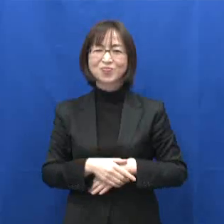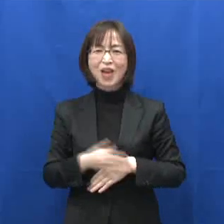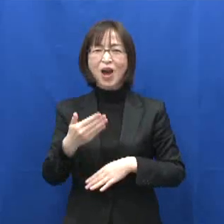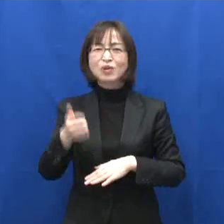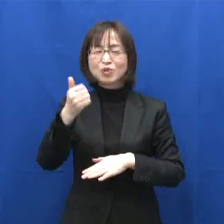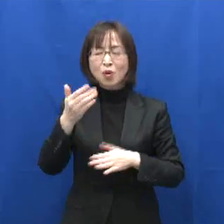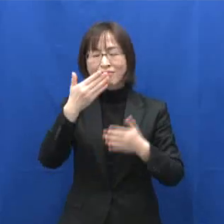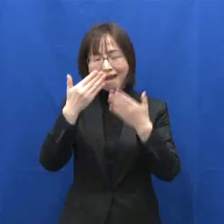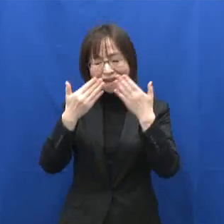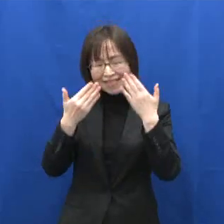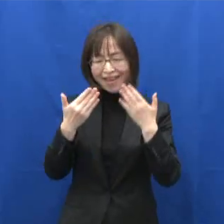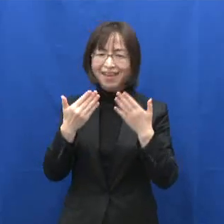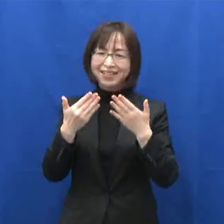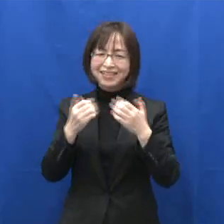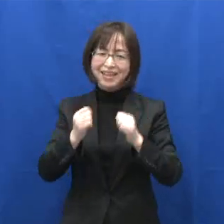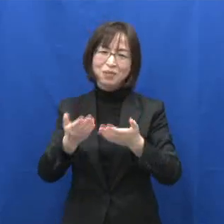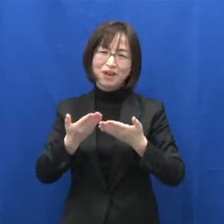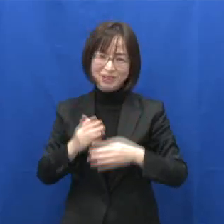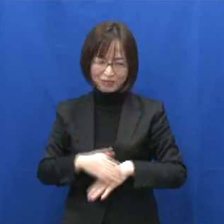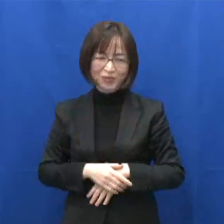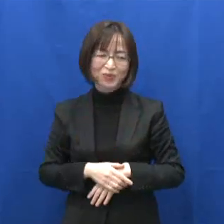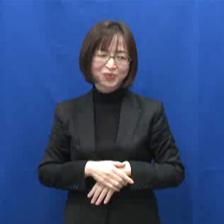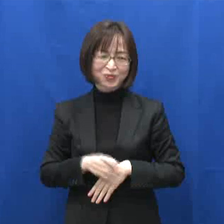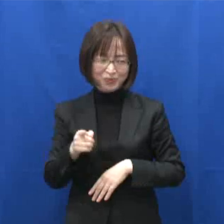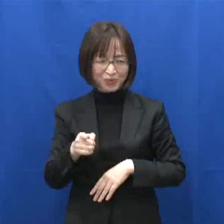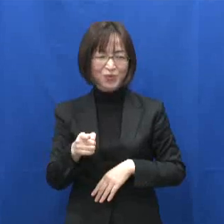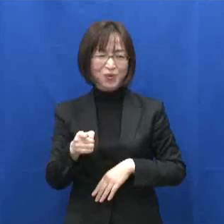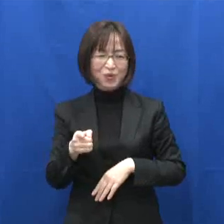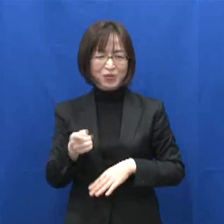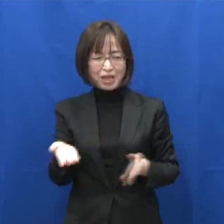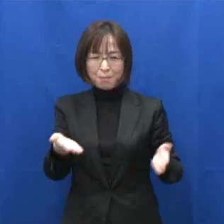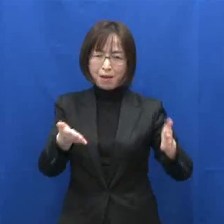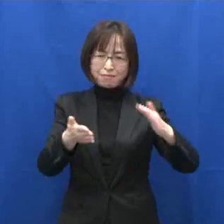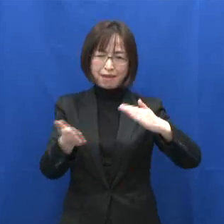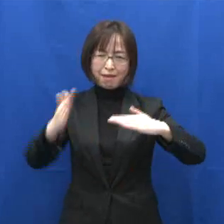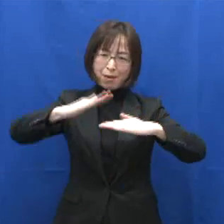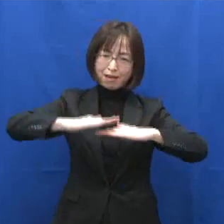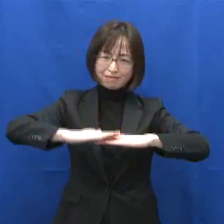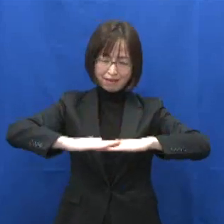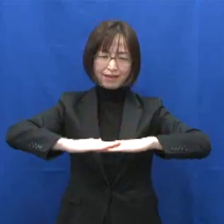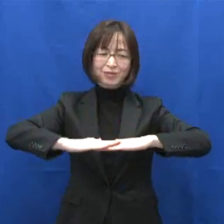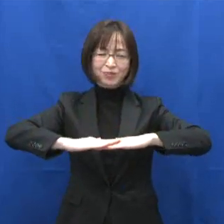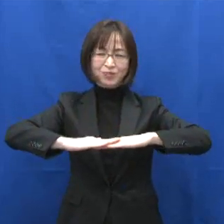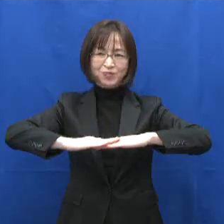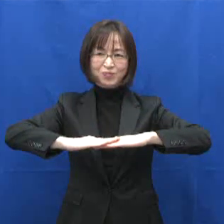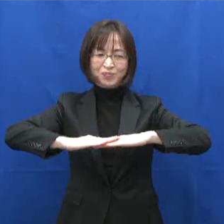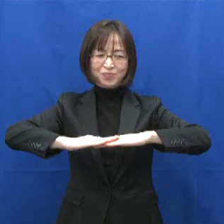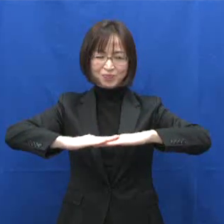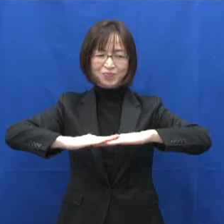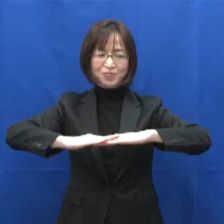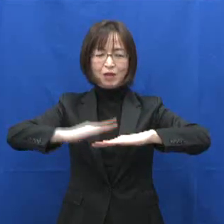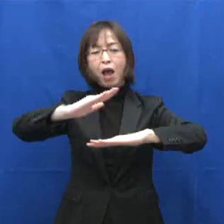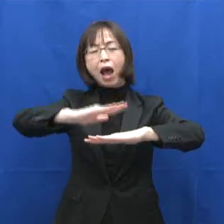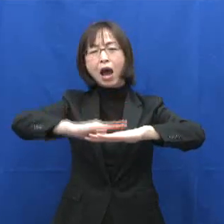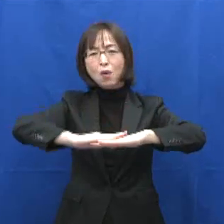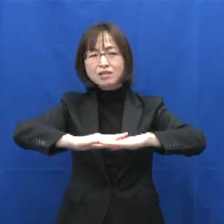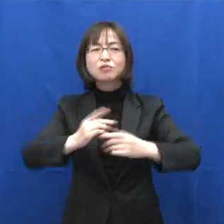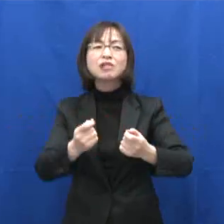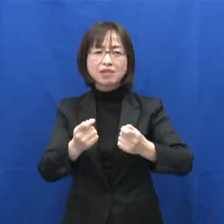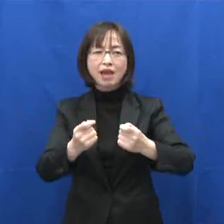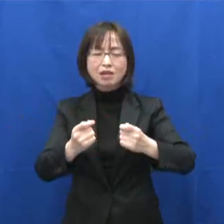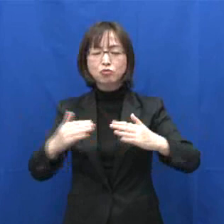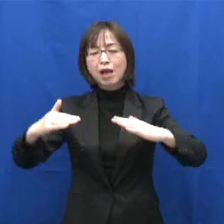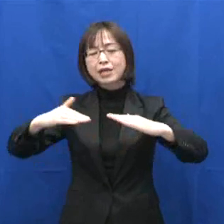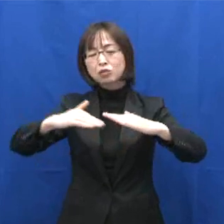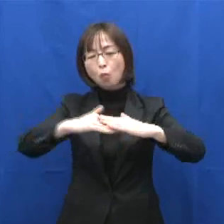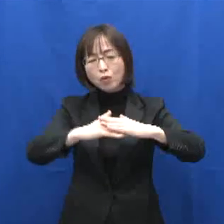をすごい丁寧にやっていただいております。 でこれをこうして、 はい、 これをまたこうやって、はい、今これを合わせるって言ってましたね。 そうね、ちょっと中に